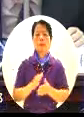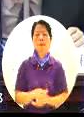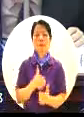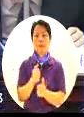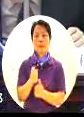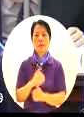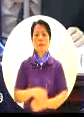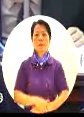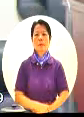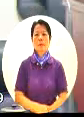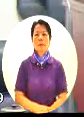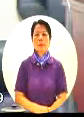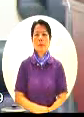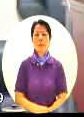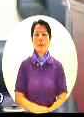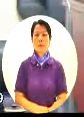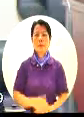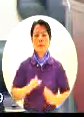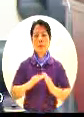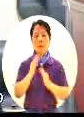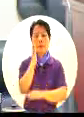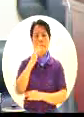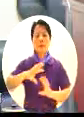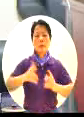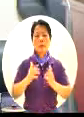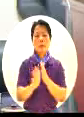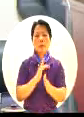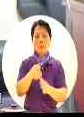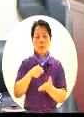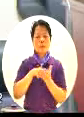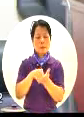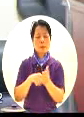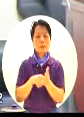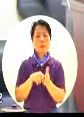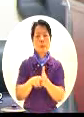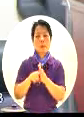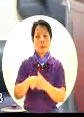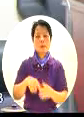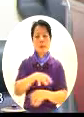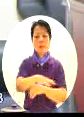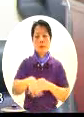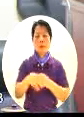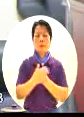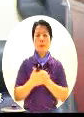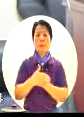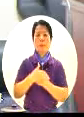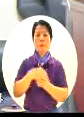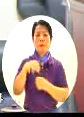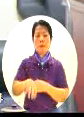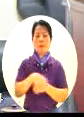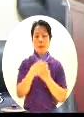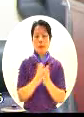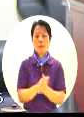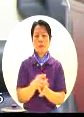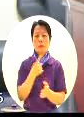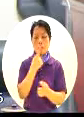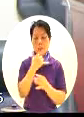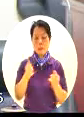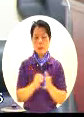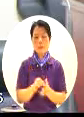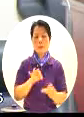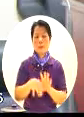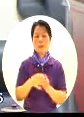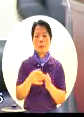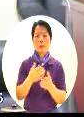谢。 事务团队一直在争取上环保局啊。伊在征收上，咱碳税的收入啦，